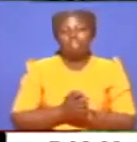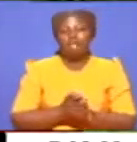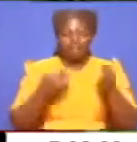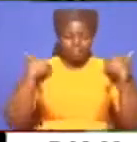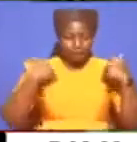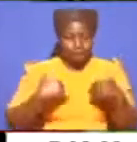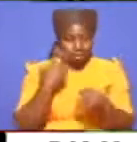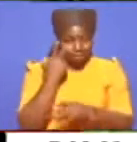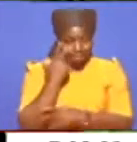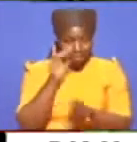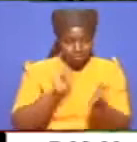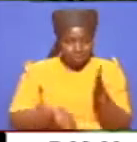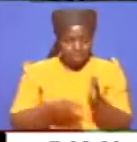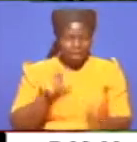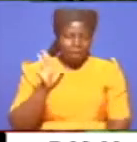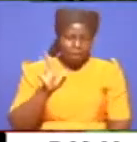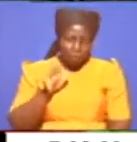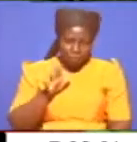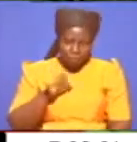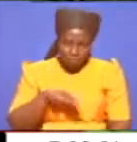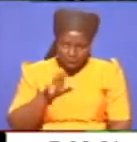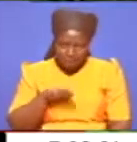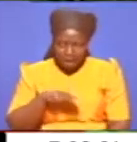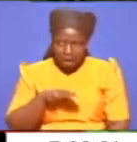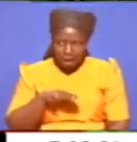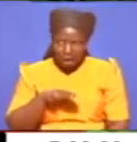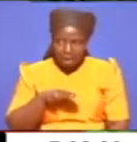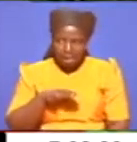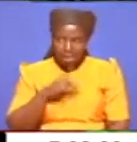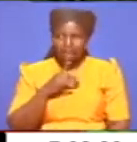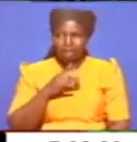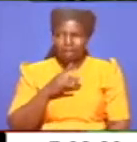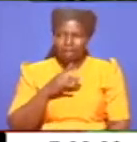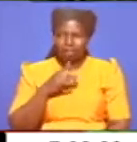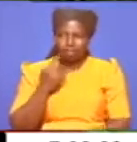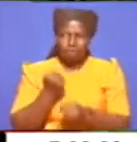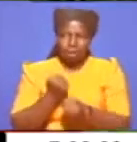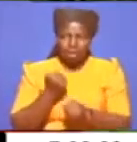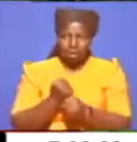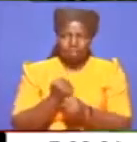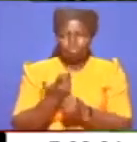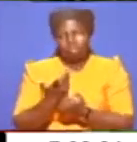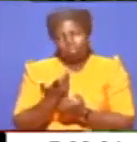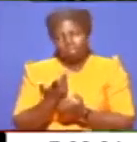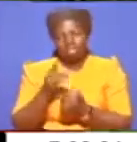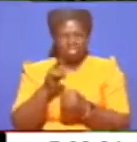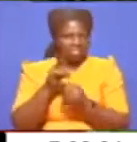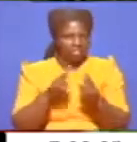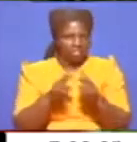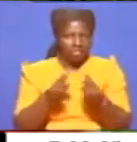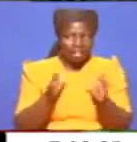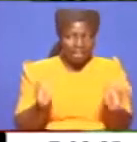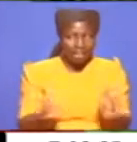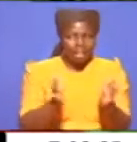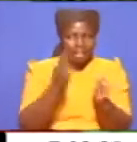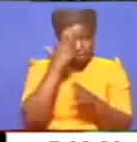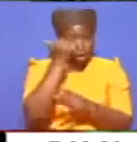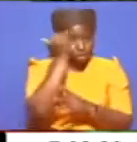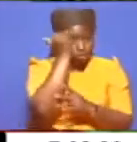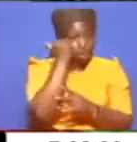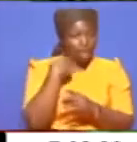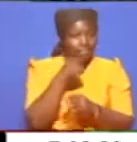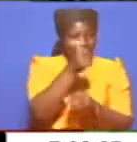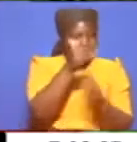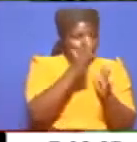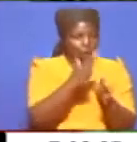see female mentors, which was encouraging because then you know that, you know, there's already somebody in that field who has made it,